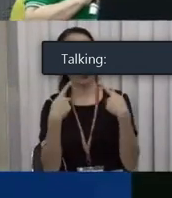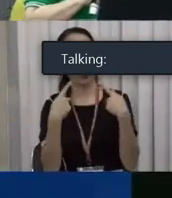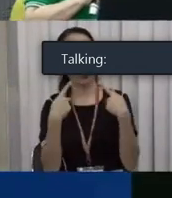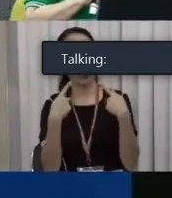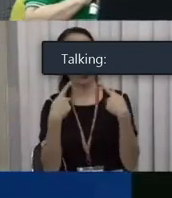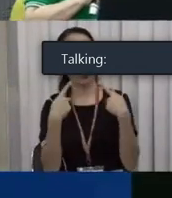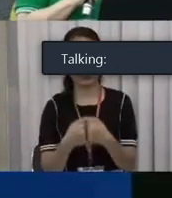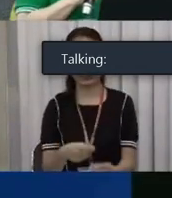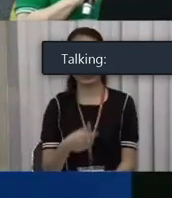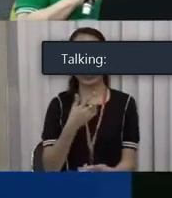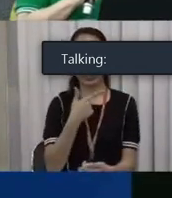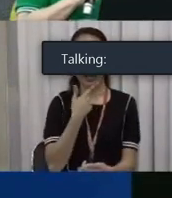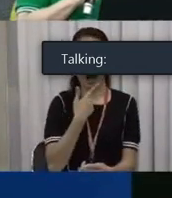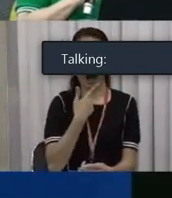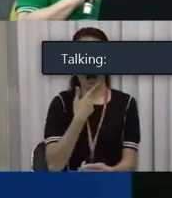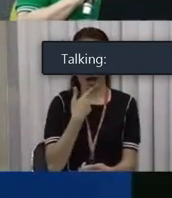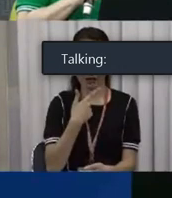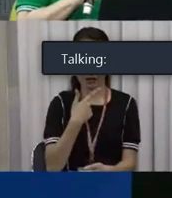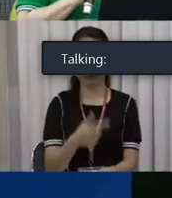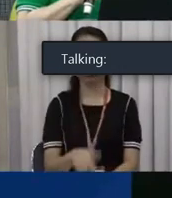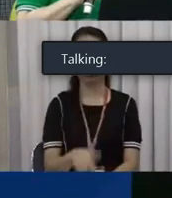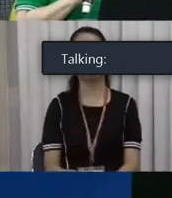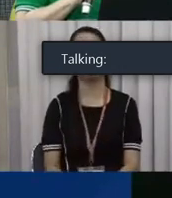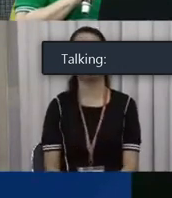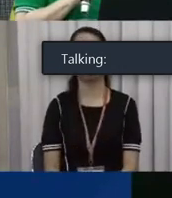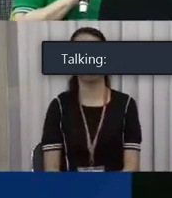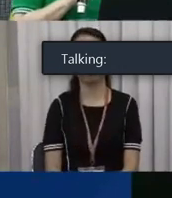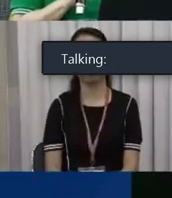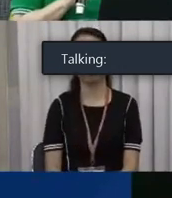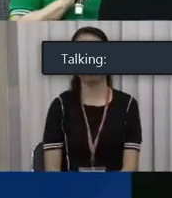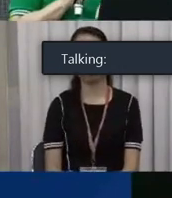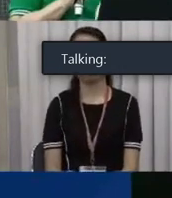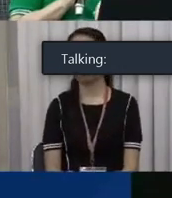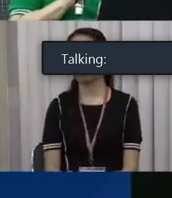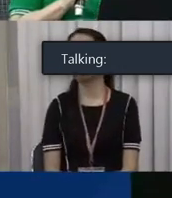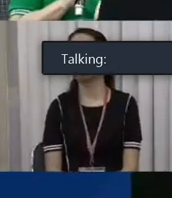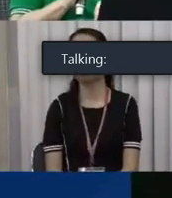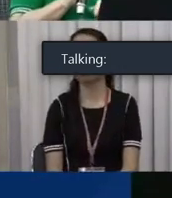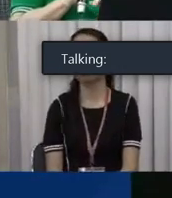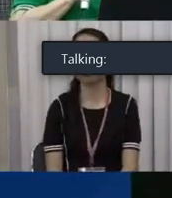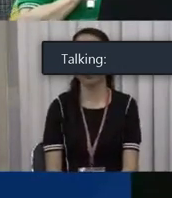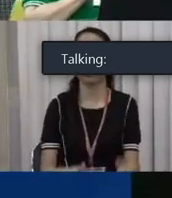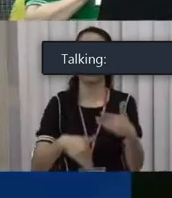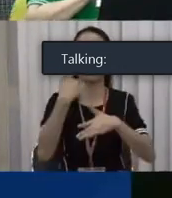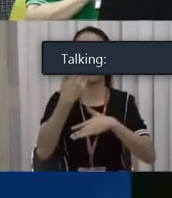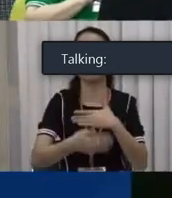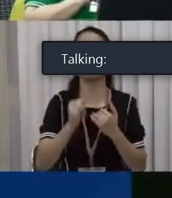ni tatay. Tatay sa iyang uyab. Okay.